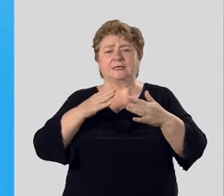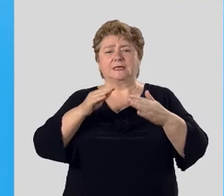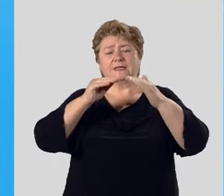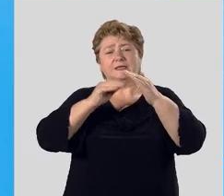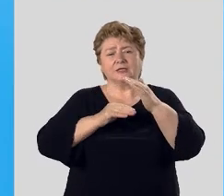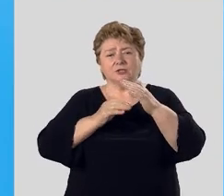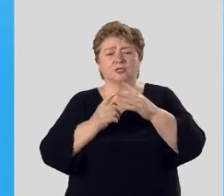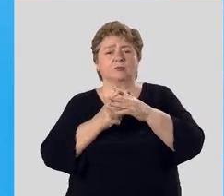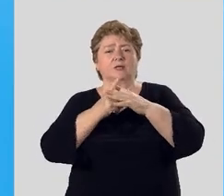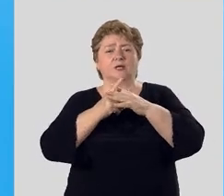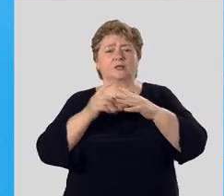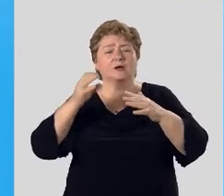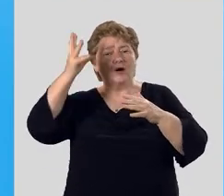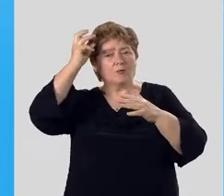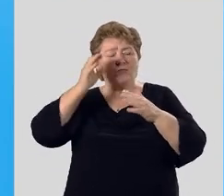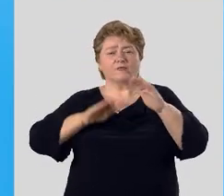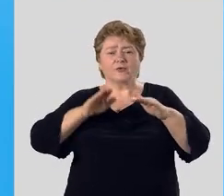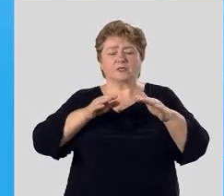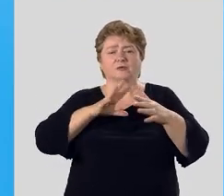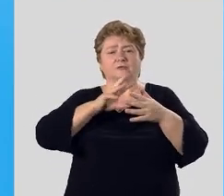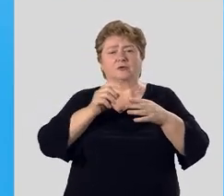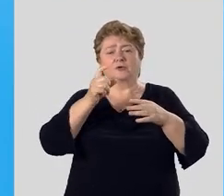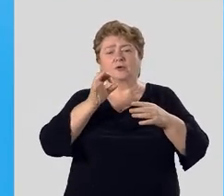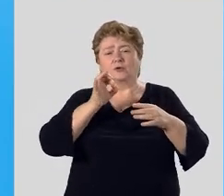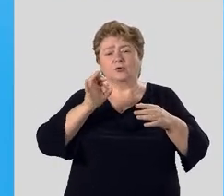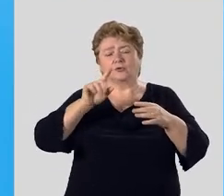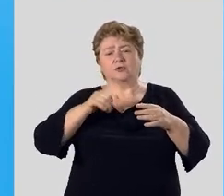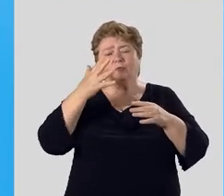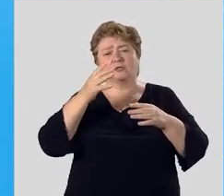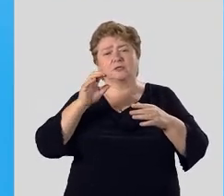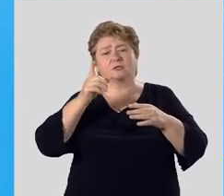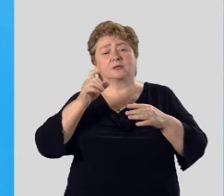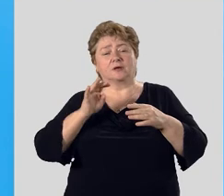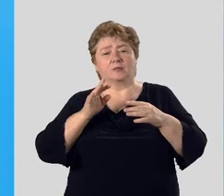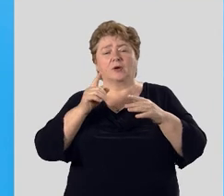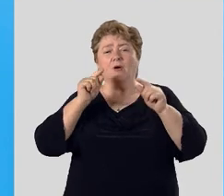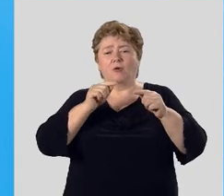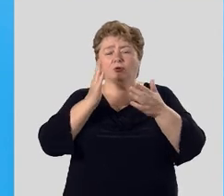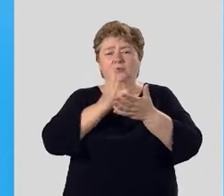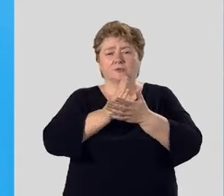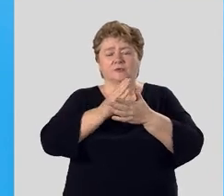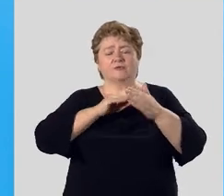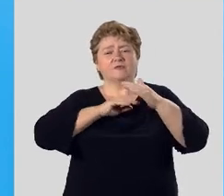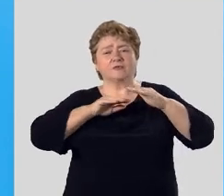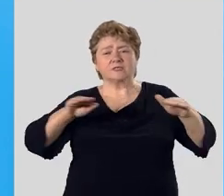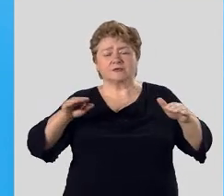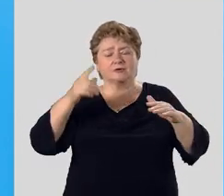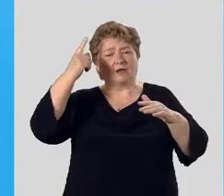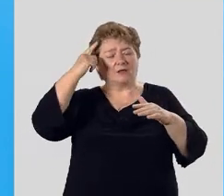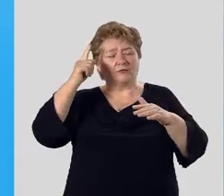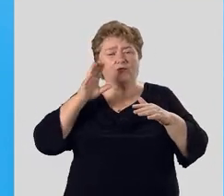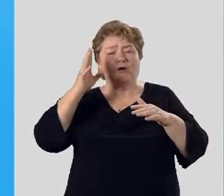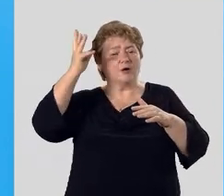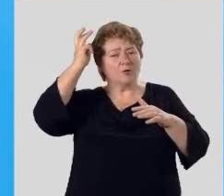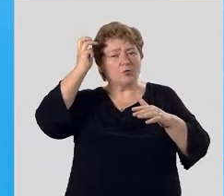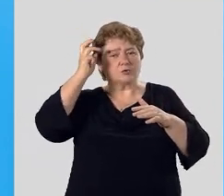нижний придаток мозга, весом всего 0,5 грамм. Он расположен в основании головного